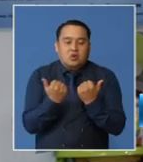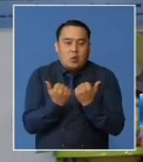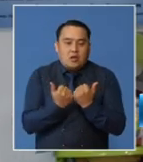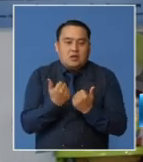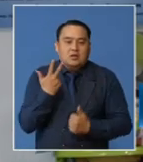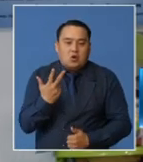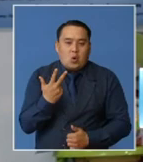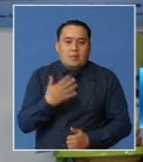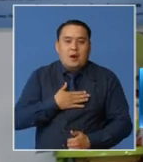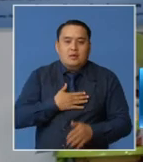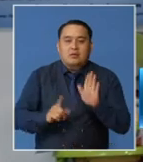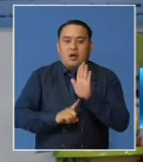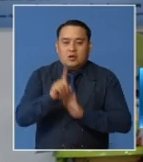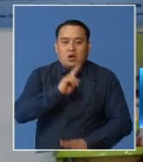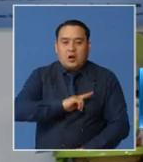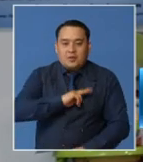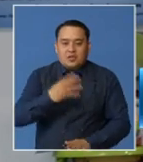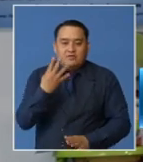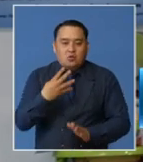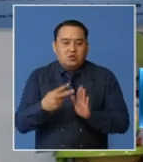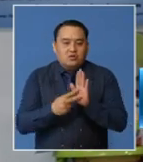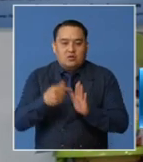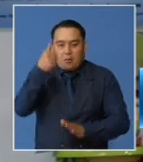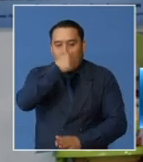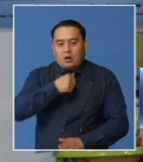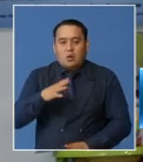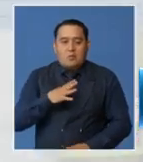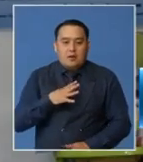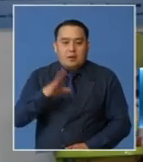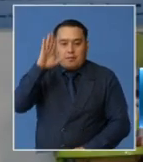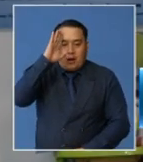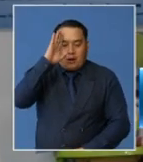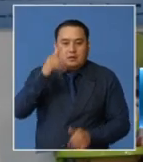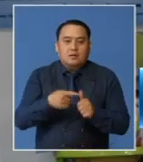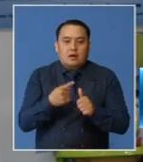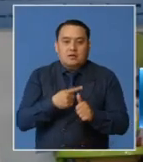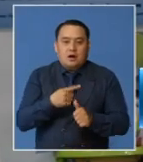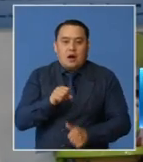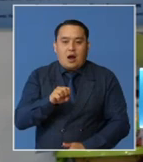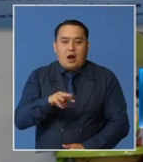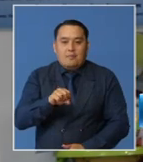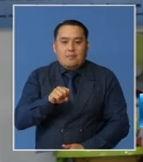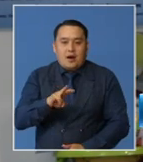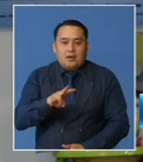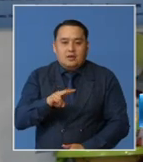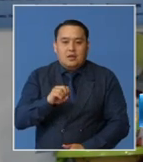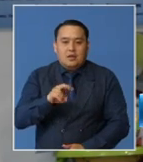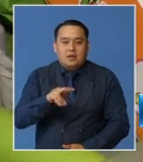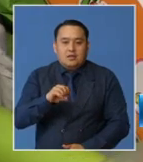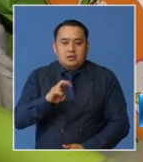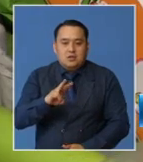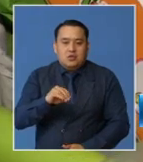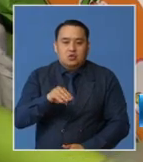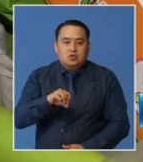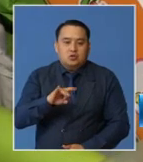это было на заре моей, когда я начинал работать в 1994 году. Они это были мальчики. Их назвали Аман первого, Есен и